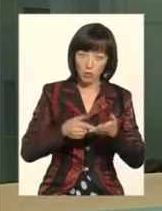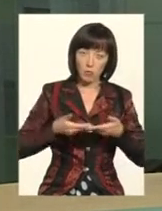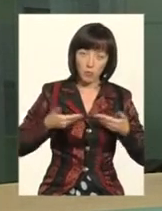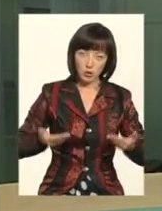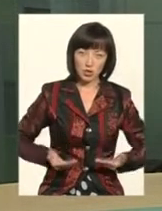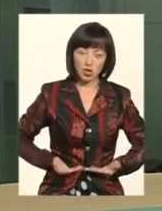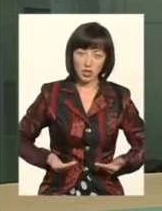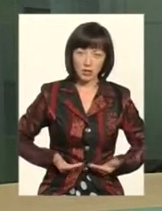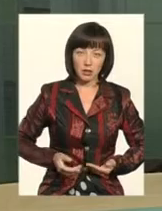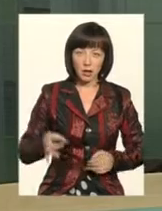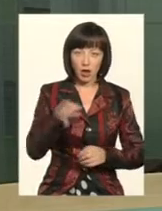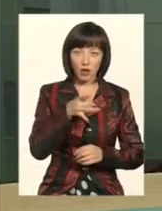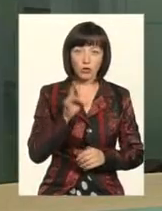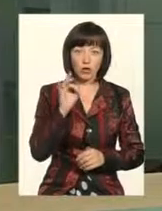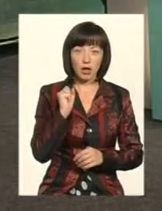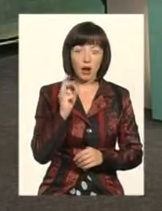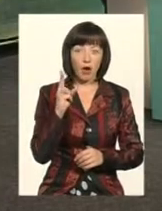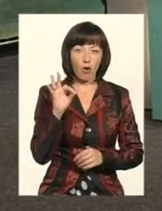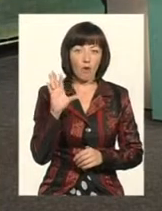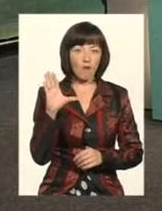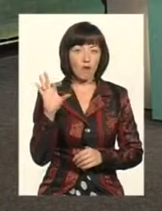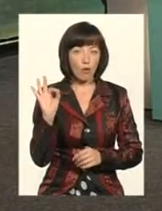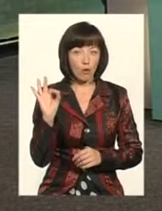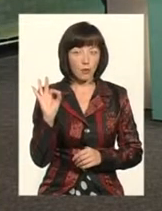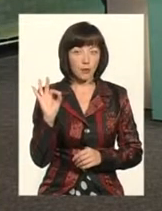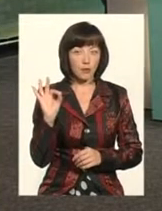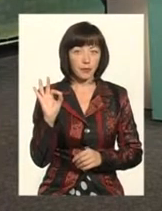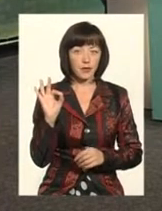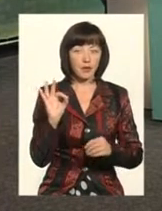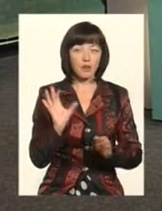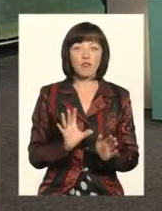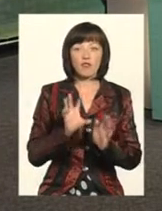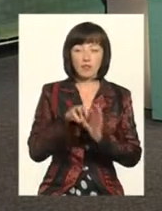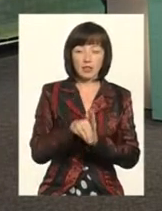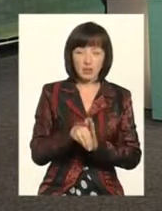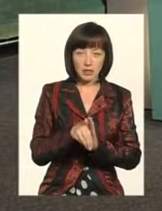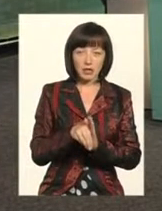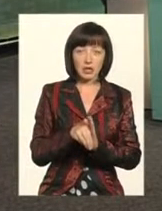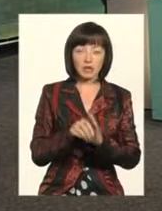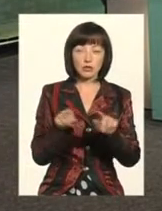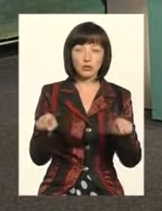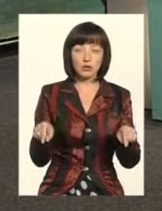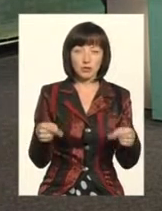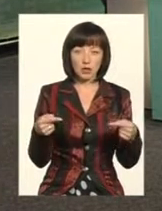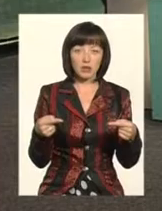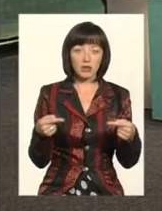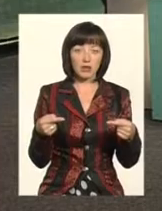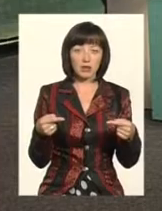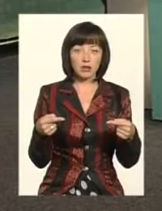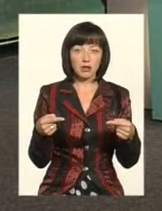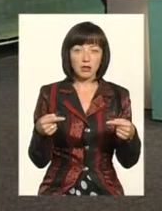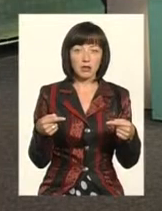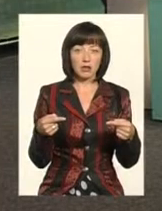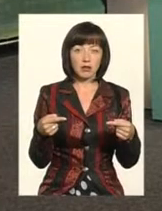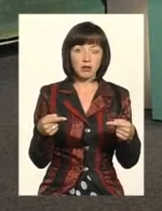жителі мікрорайону Раково, війти і створити